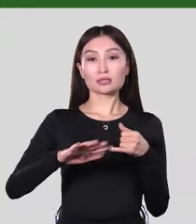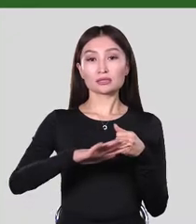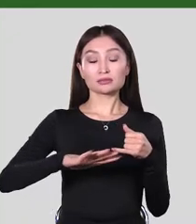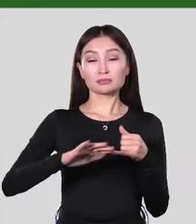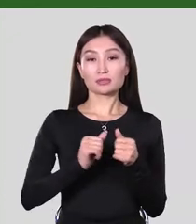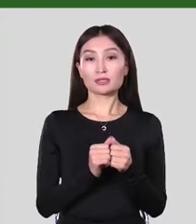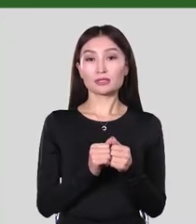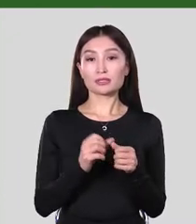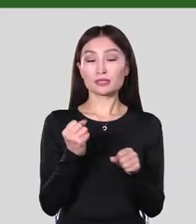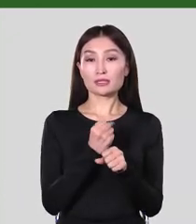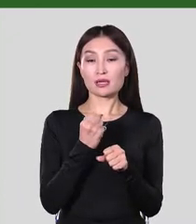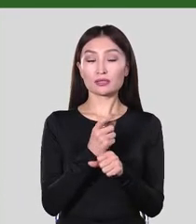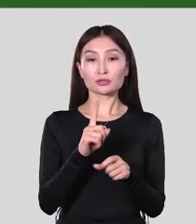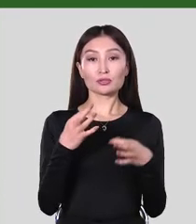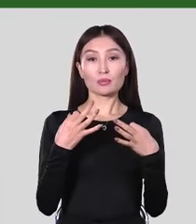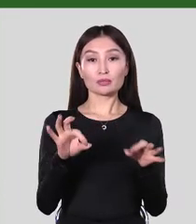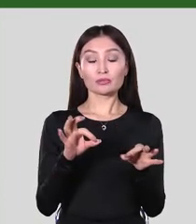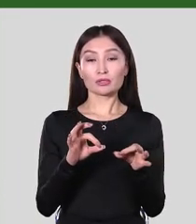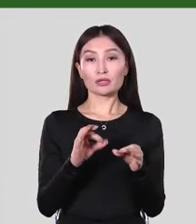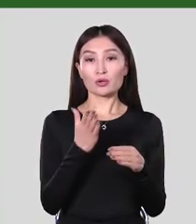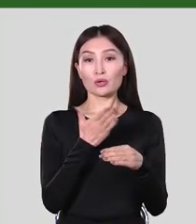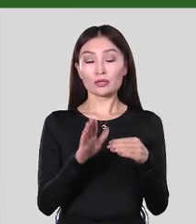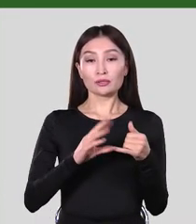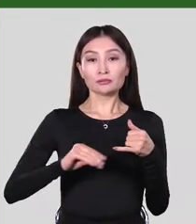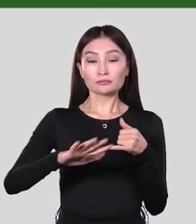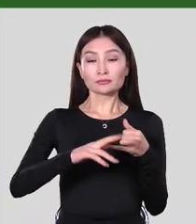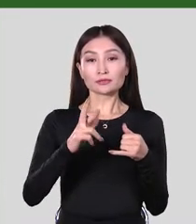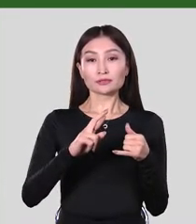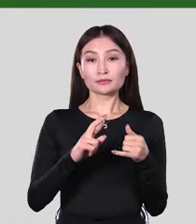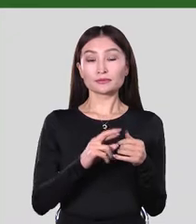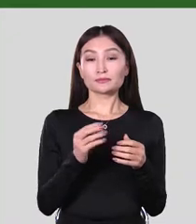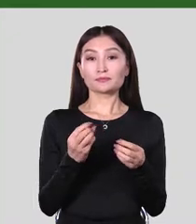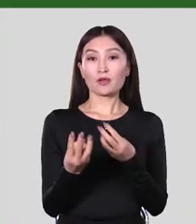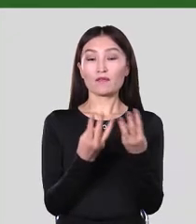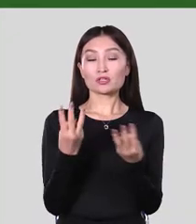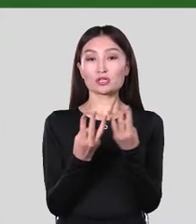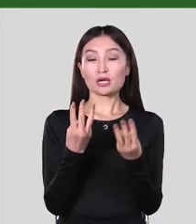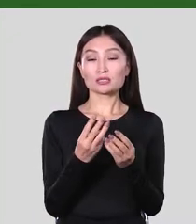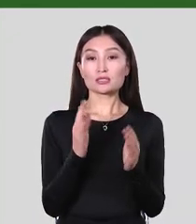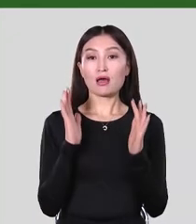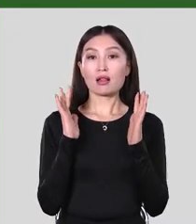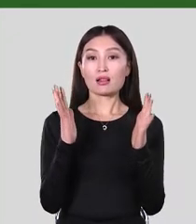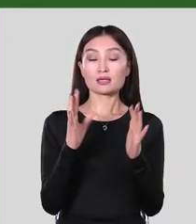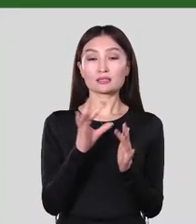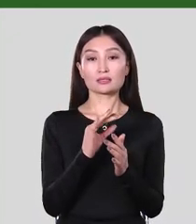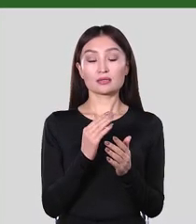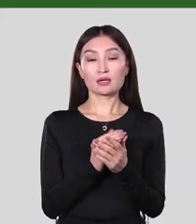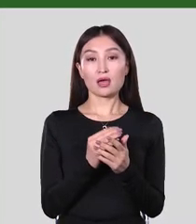земледелия. Для того, чтобы освободить кусок земли для полей, просто выжигался участок леса или